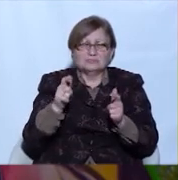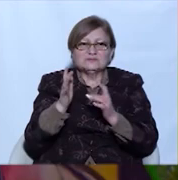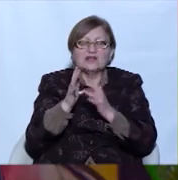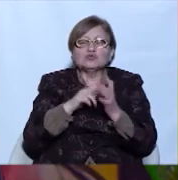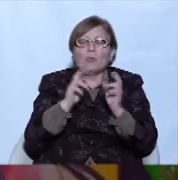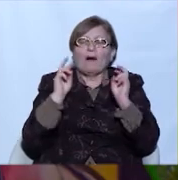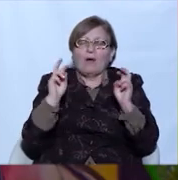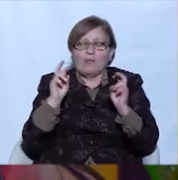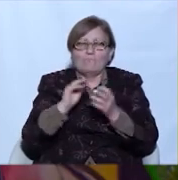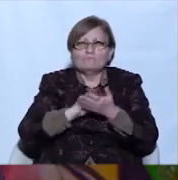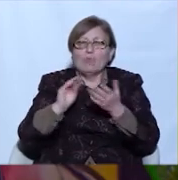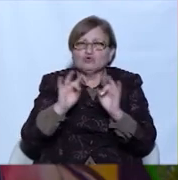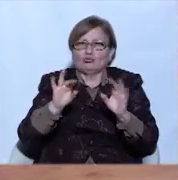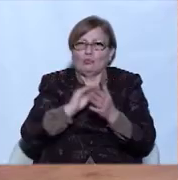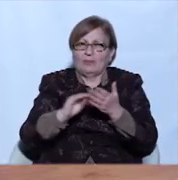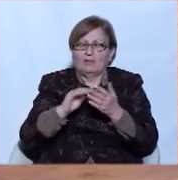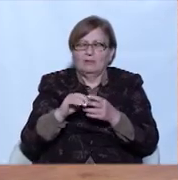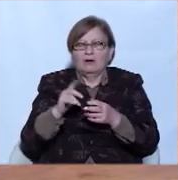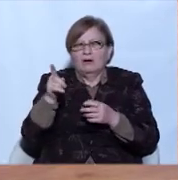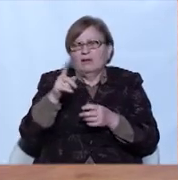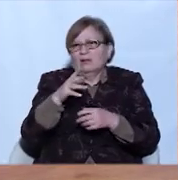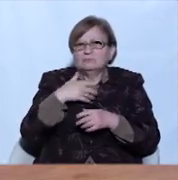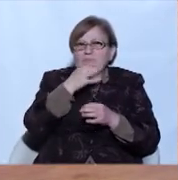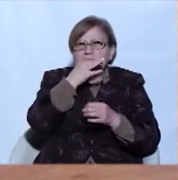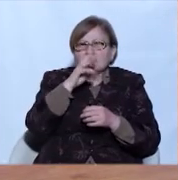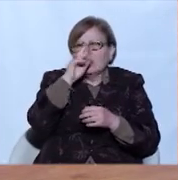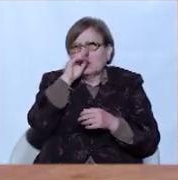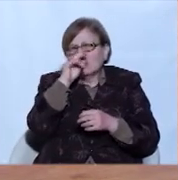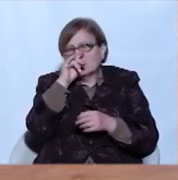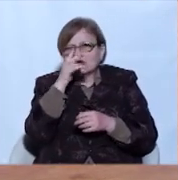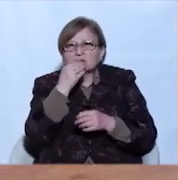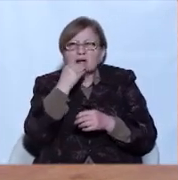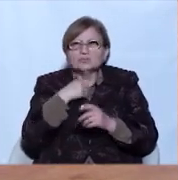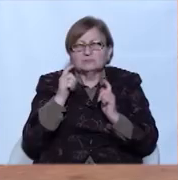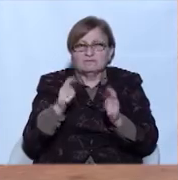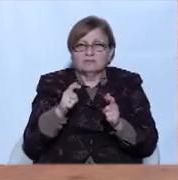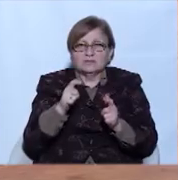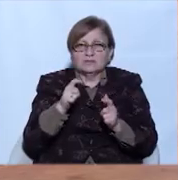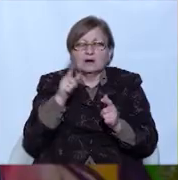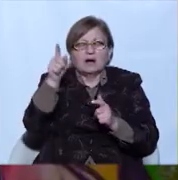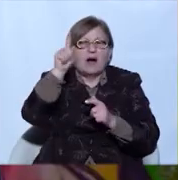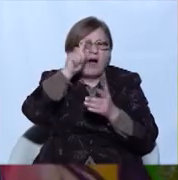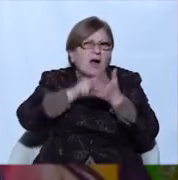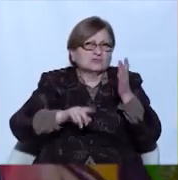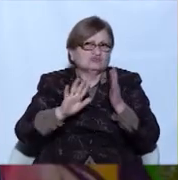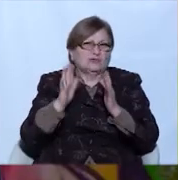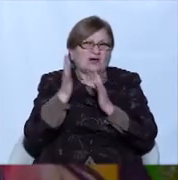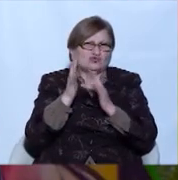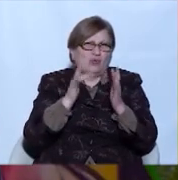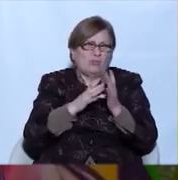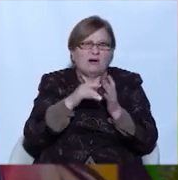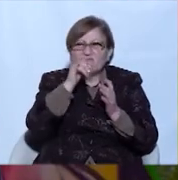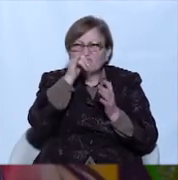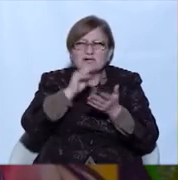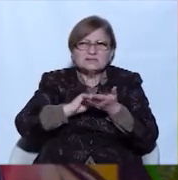იმიტომ რომ ვერ წერს ამ მოთხრობას. არ შეუძლია რომ დაწეროს მას არ შეერა შობის მისტერიის, მას